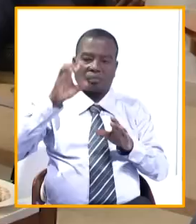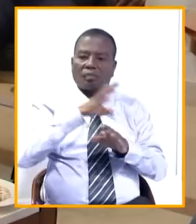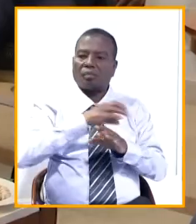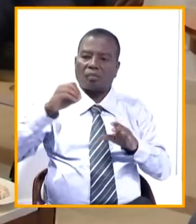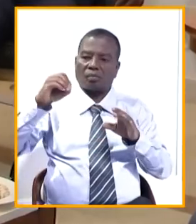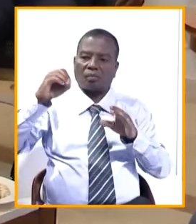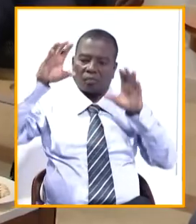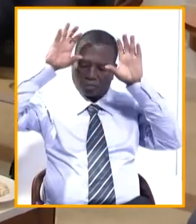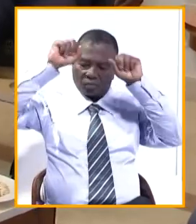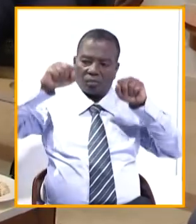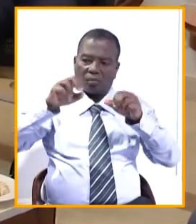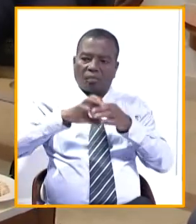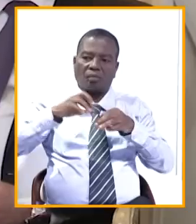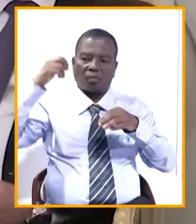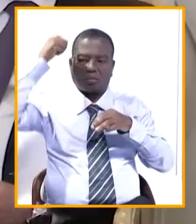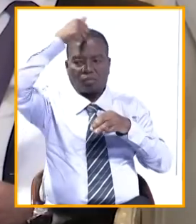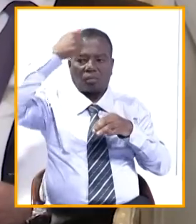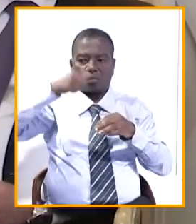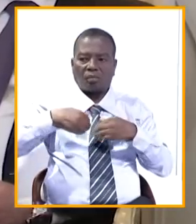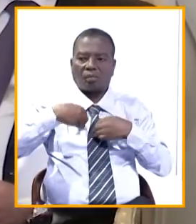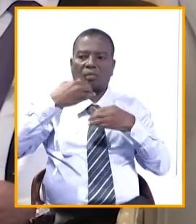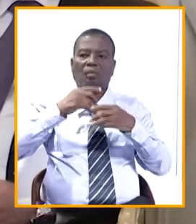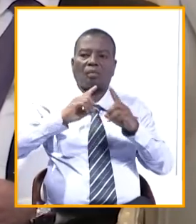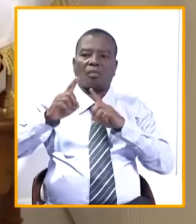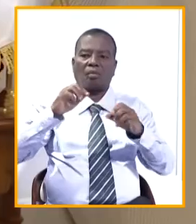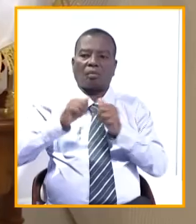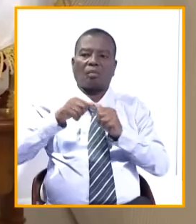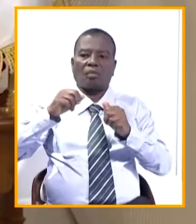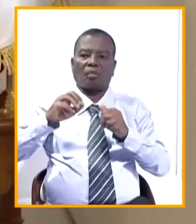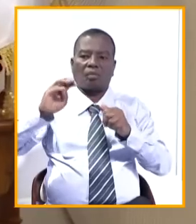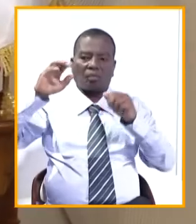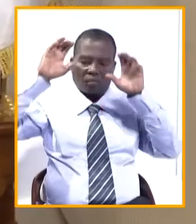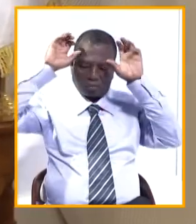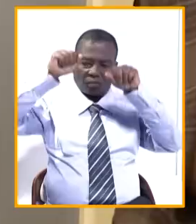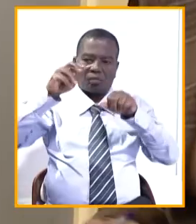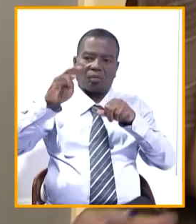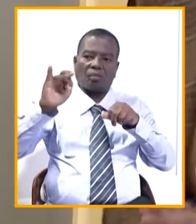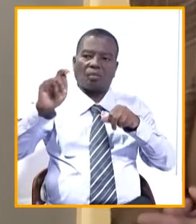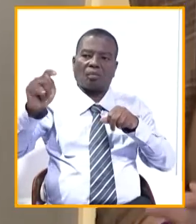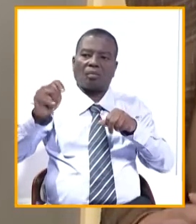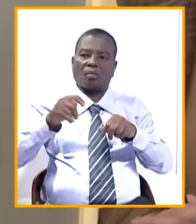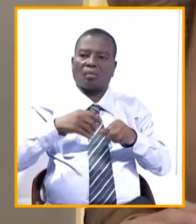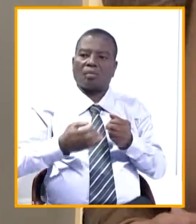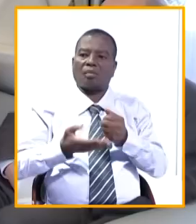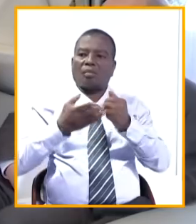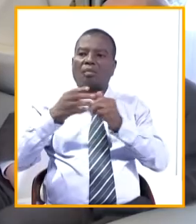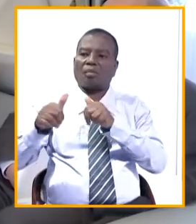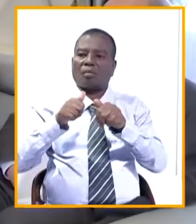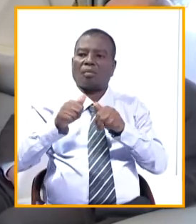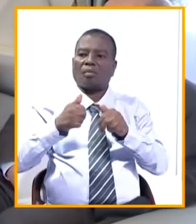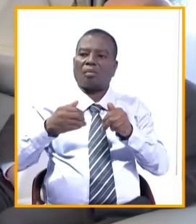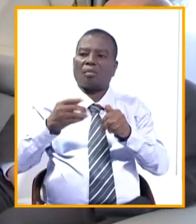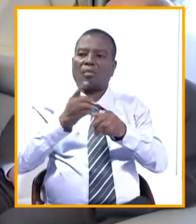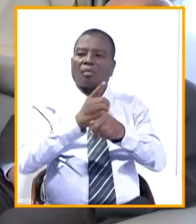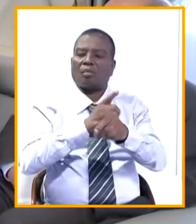du Parlement algérien, après son entretien avec le président Adama Bick Togo, réaffirme l'engagement de son pays à contribuer aux actions de développement